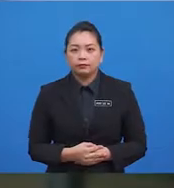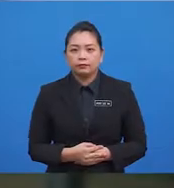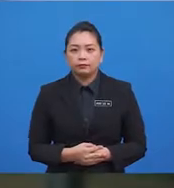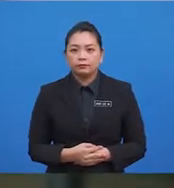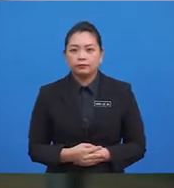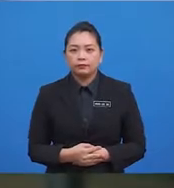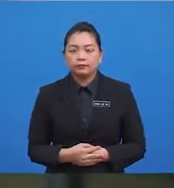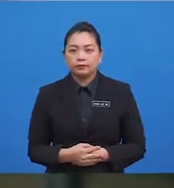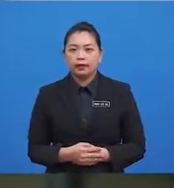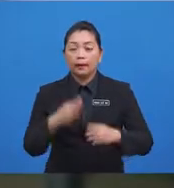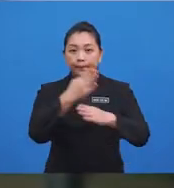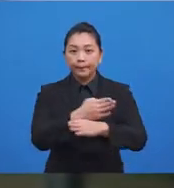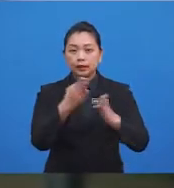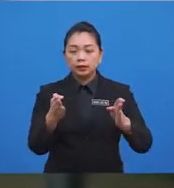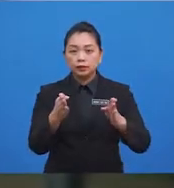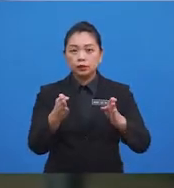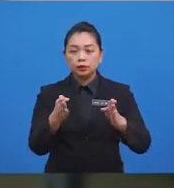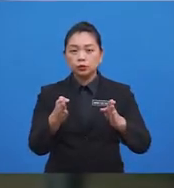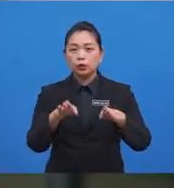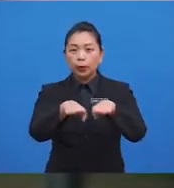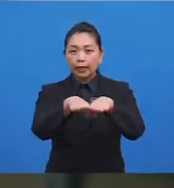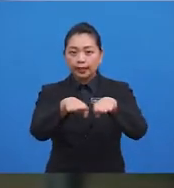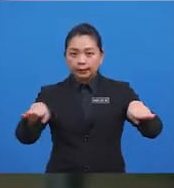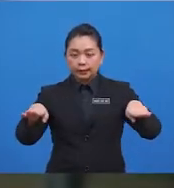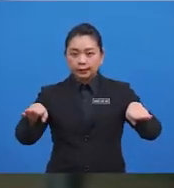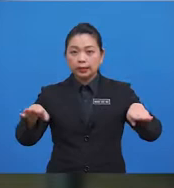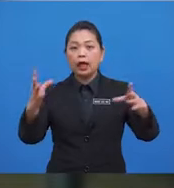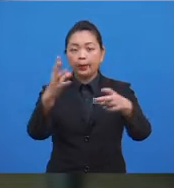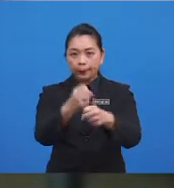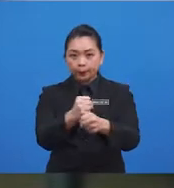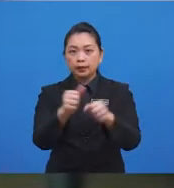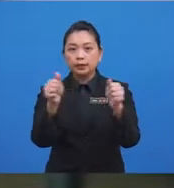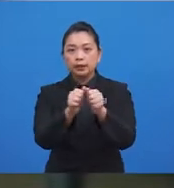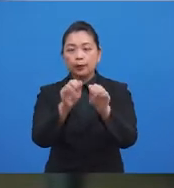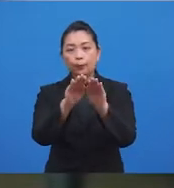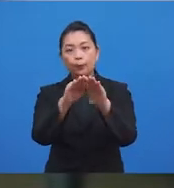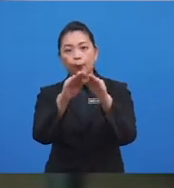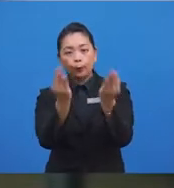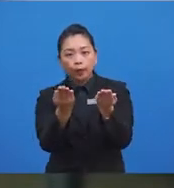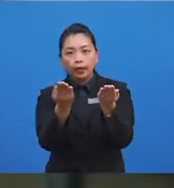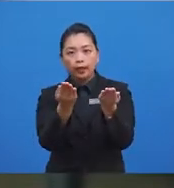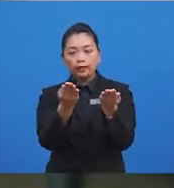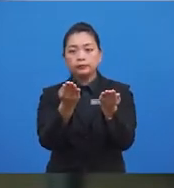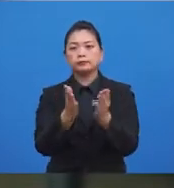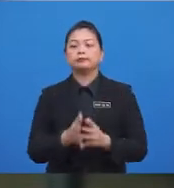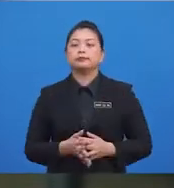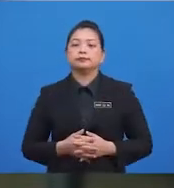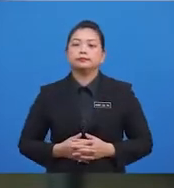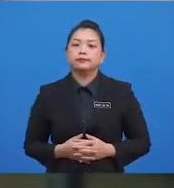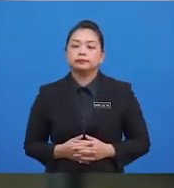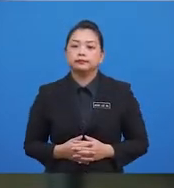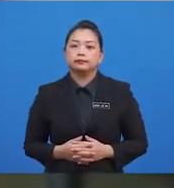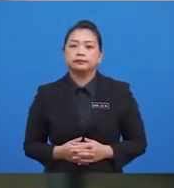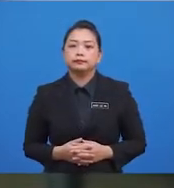Bentangan ialah bentuk rata yang diperoleh dengan membuka lipatan permukaan